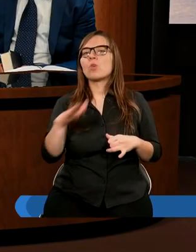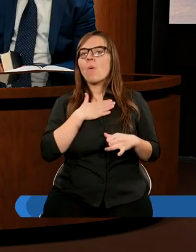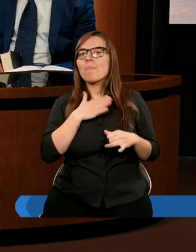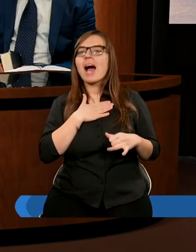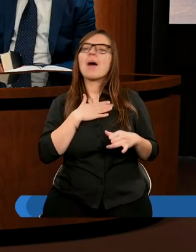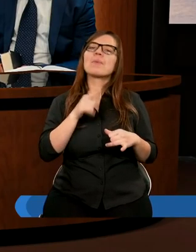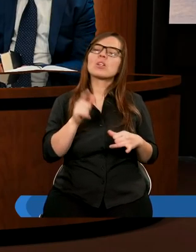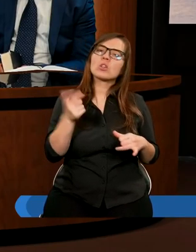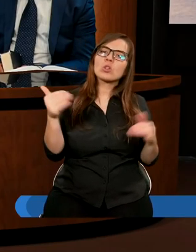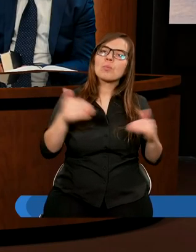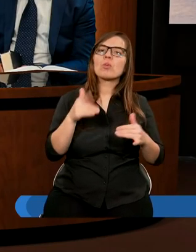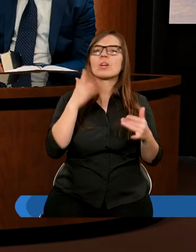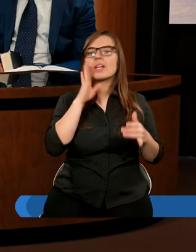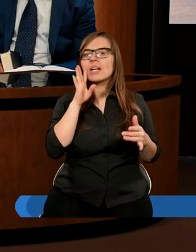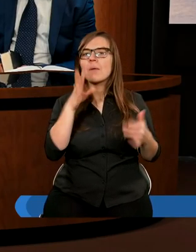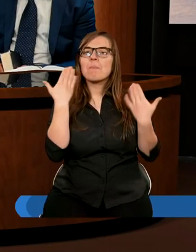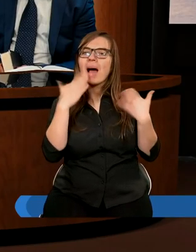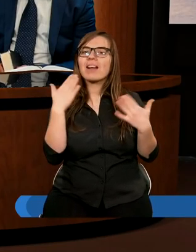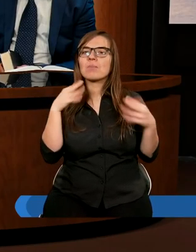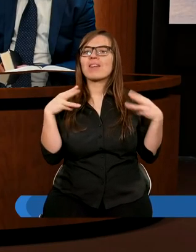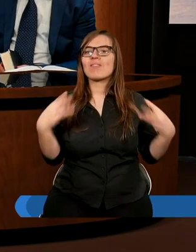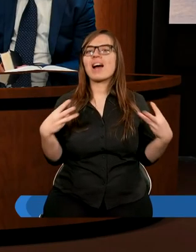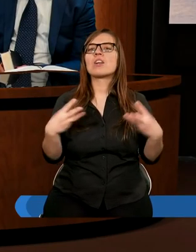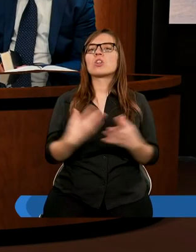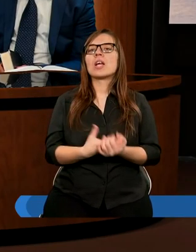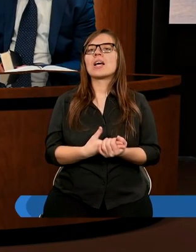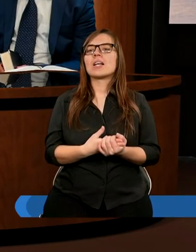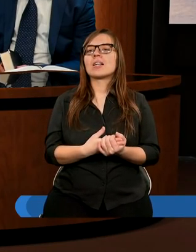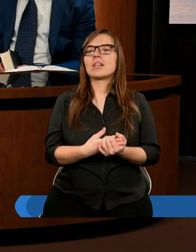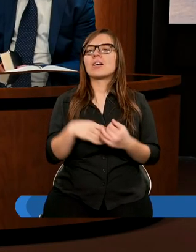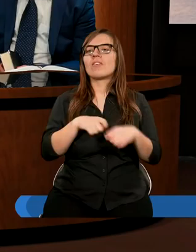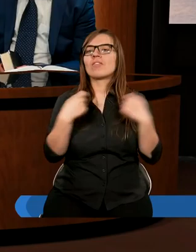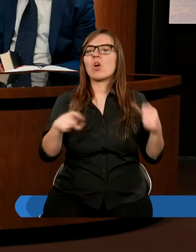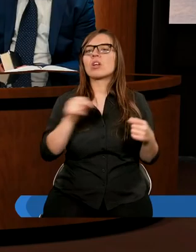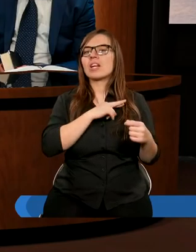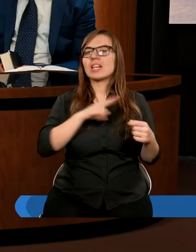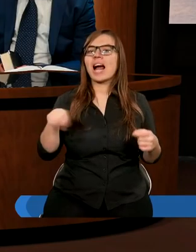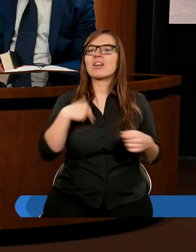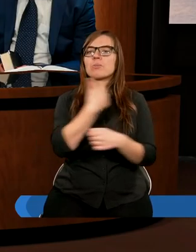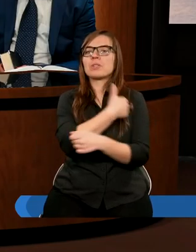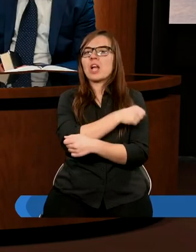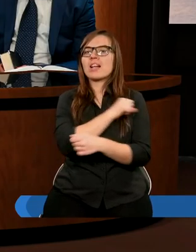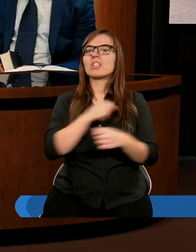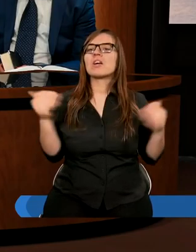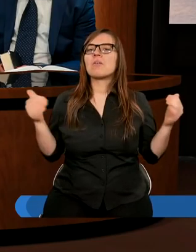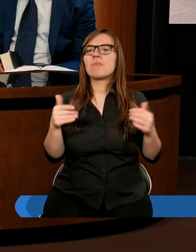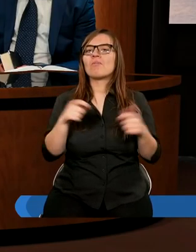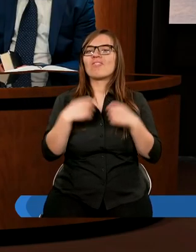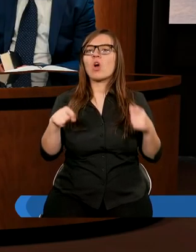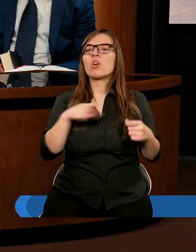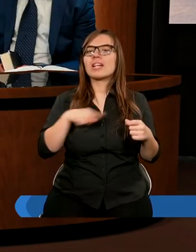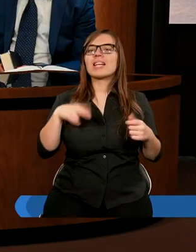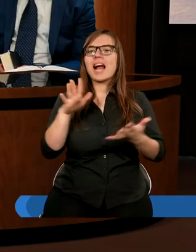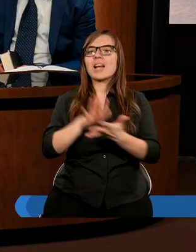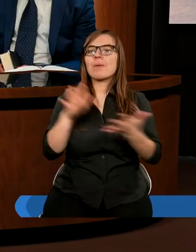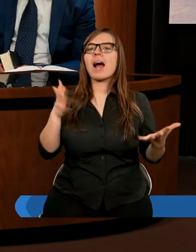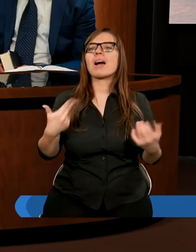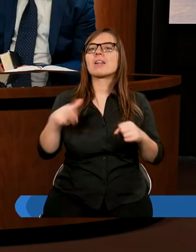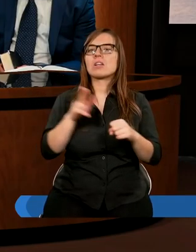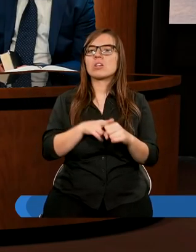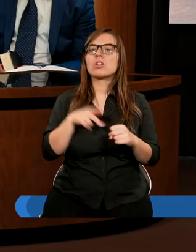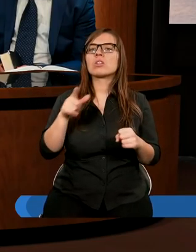co możemy mieć, jest naprawdę bardzo, bardzo ważne. wiąże się z naszym chrześcijaństwem, wiąże się z naszym charakterem,